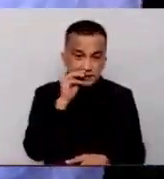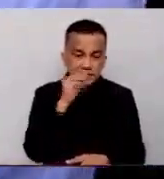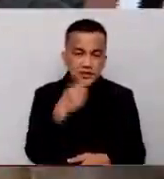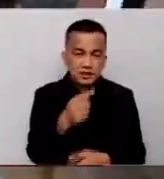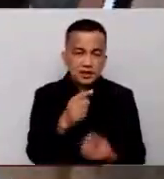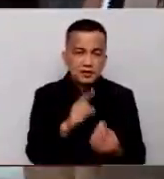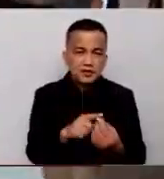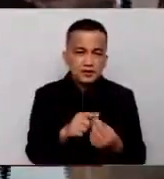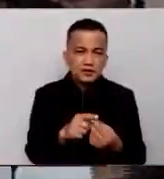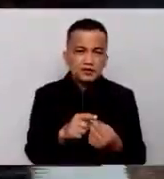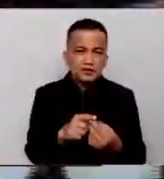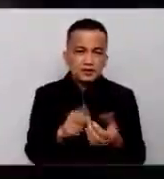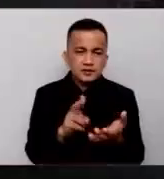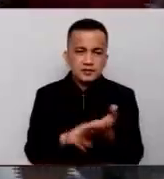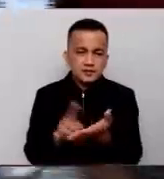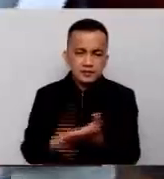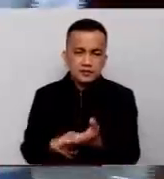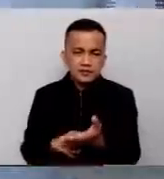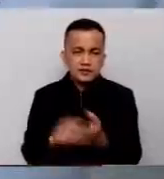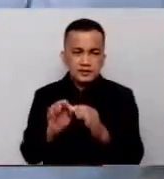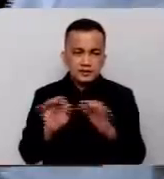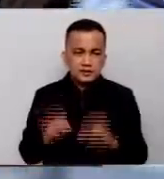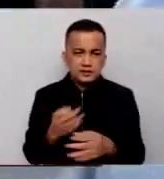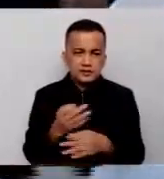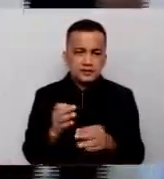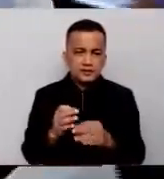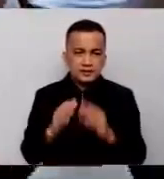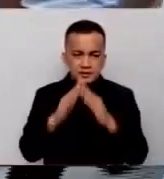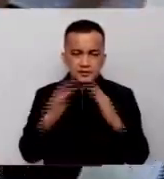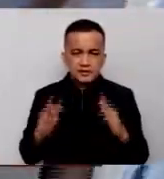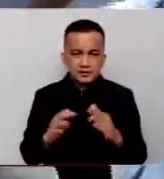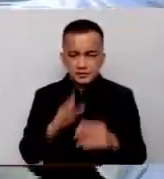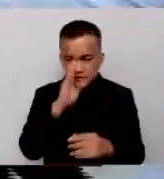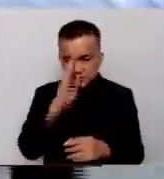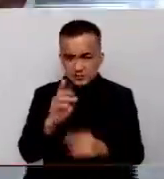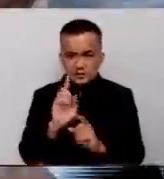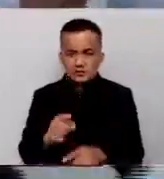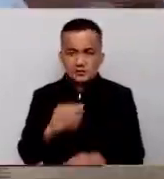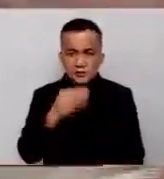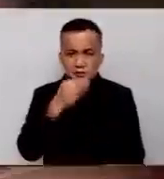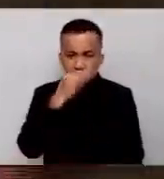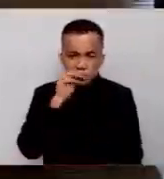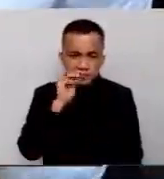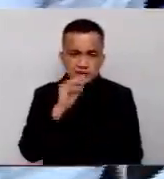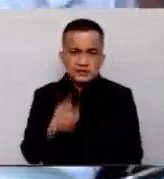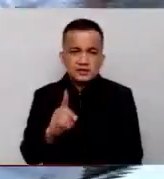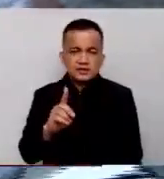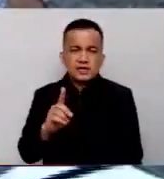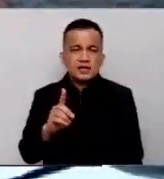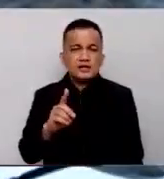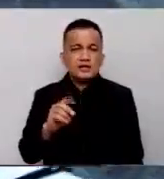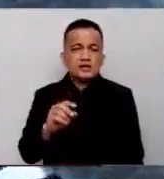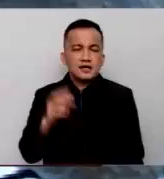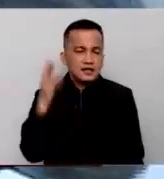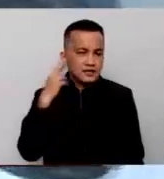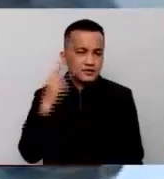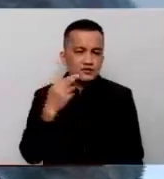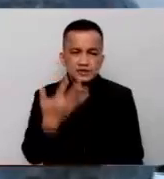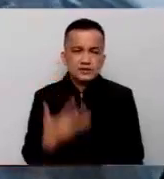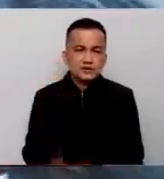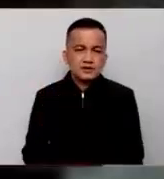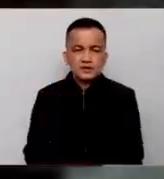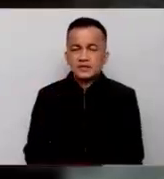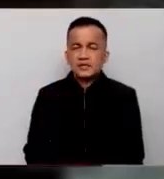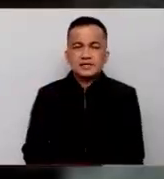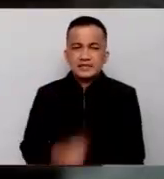pabahay. Diretsa niyang sinagot ng senador sa programang Ted Filon, DJ Chacha sa Radyo 5. Hindi po vote buying yan dahil kasama po